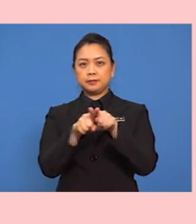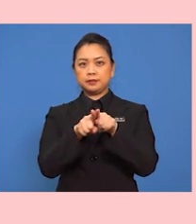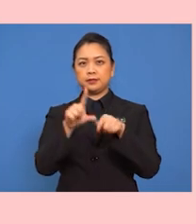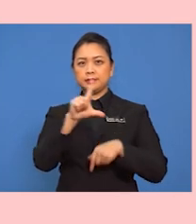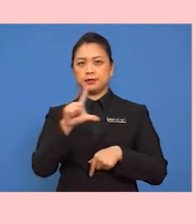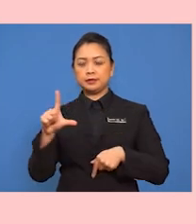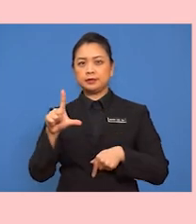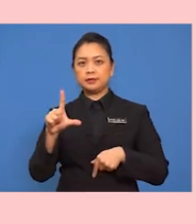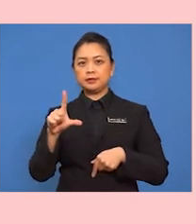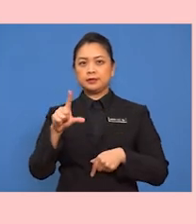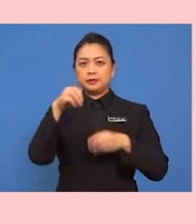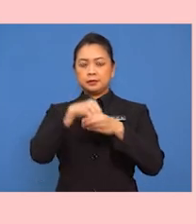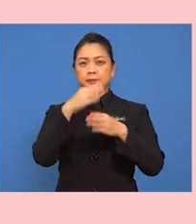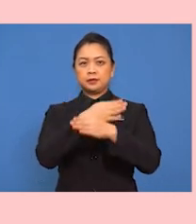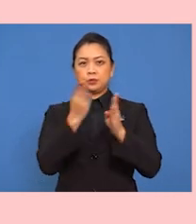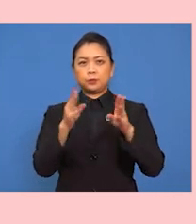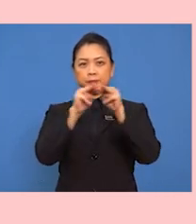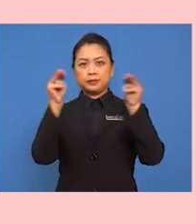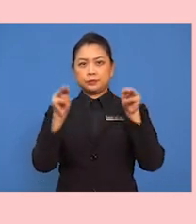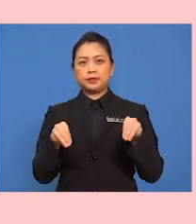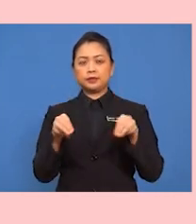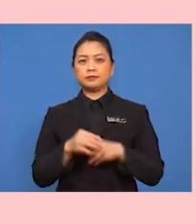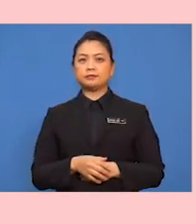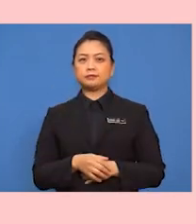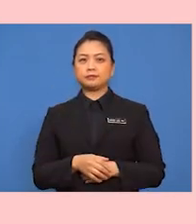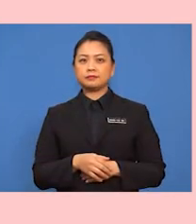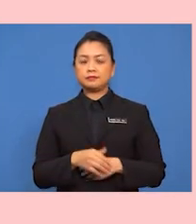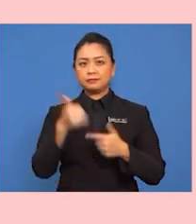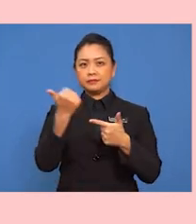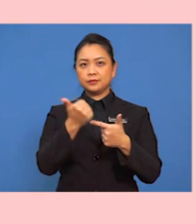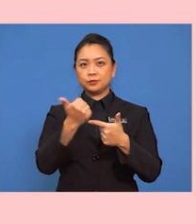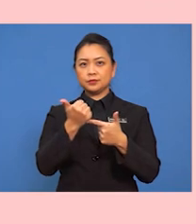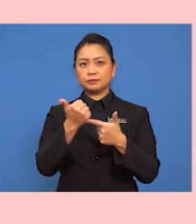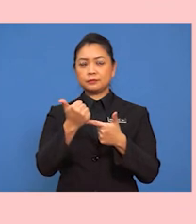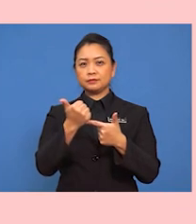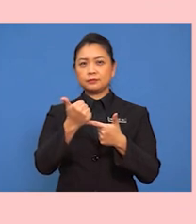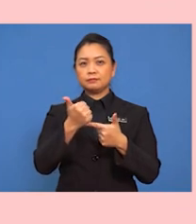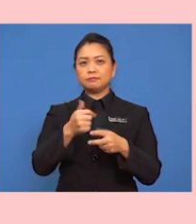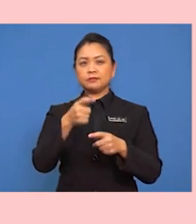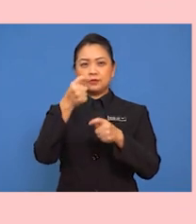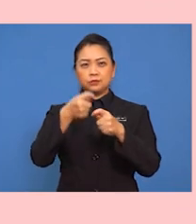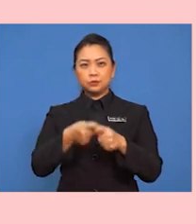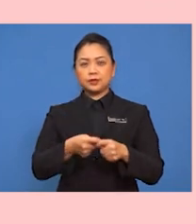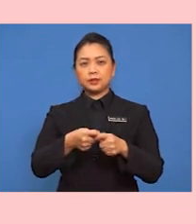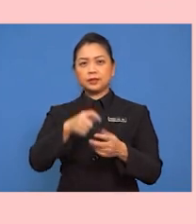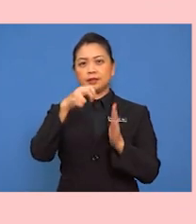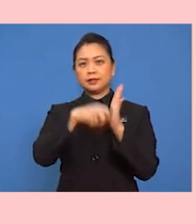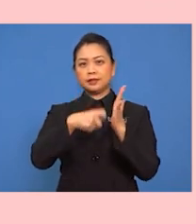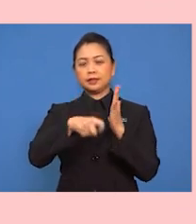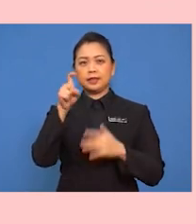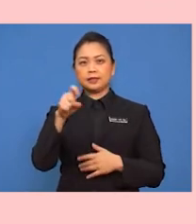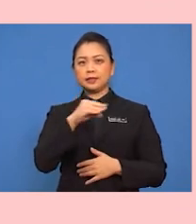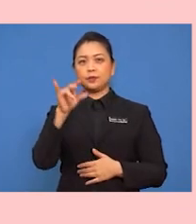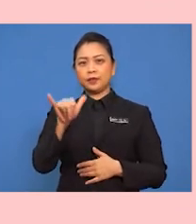linia serentak dalam bentuk matriks. Kedua, menentukan nilai X dan